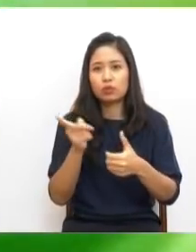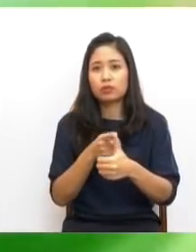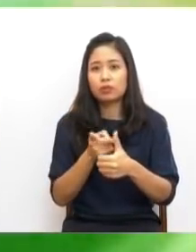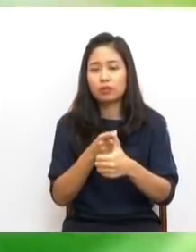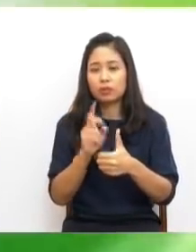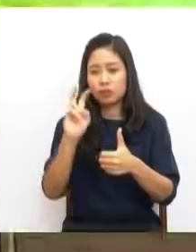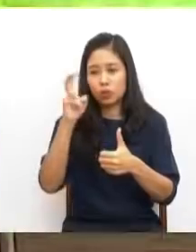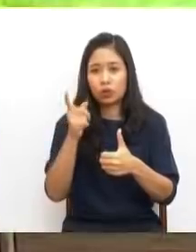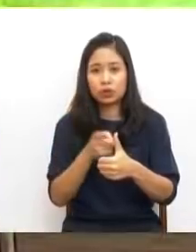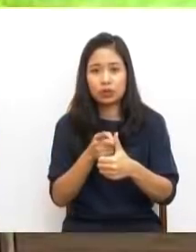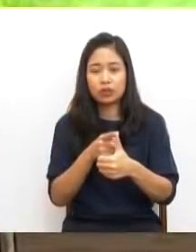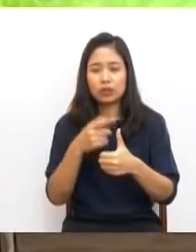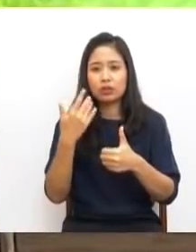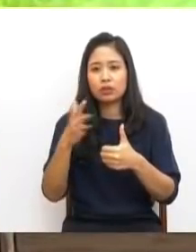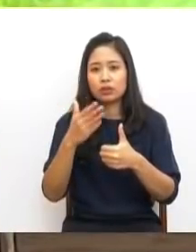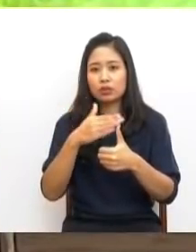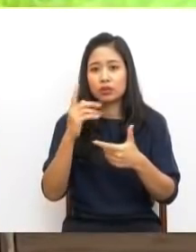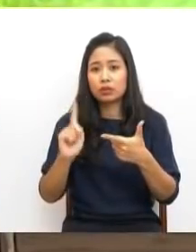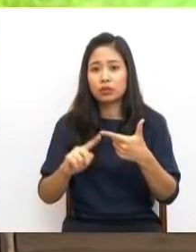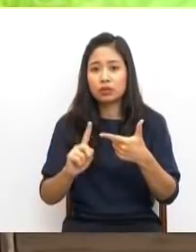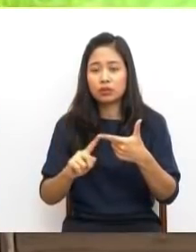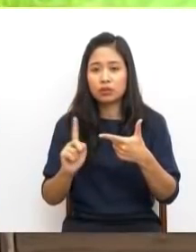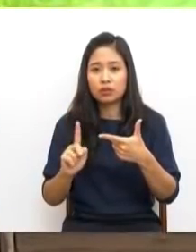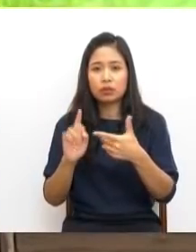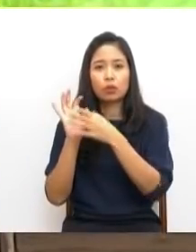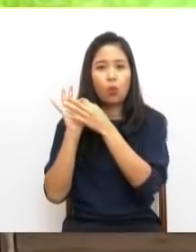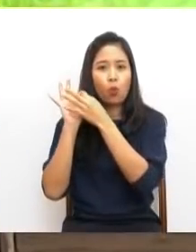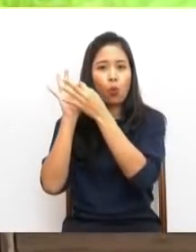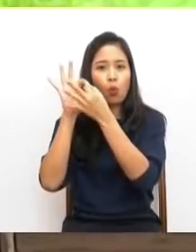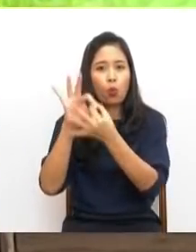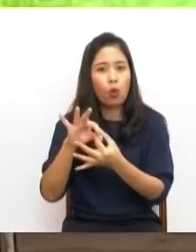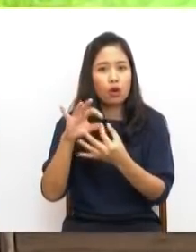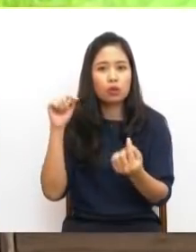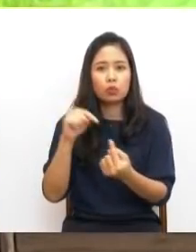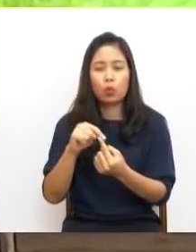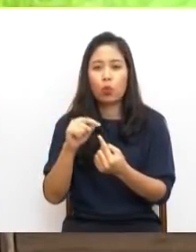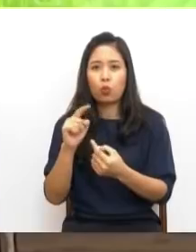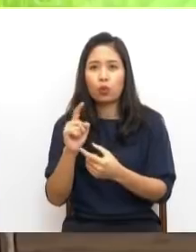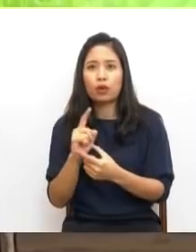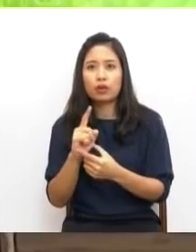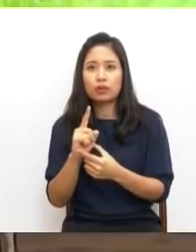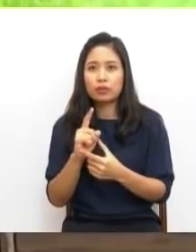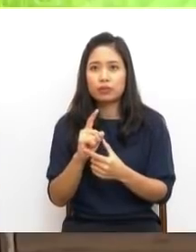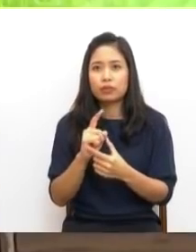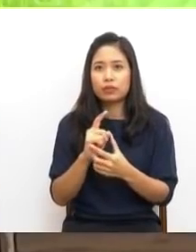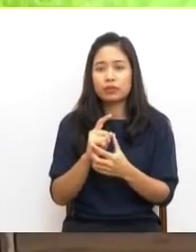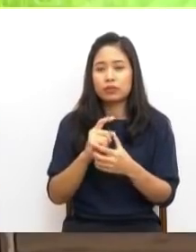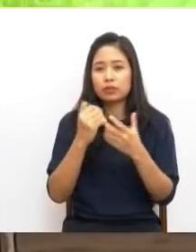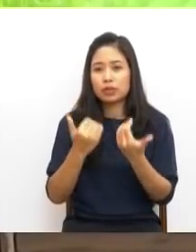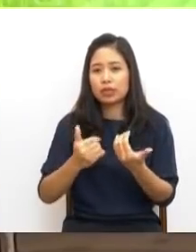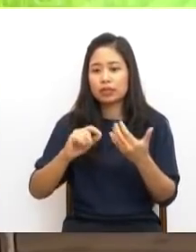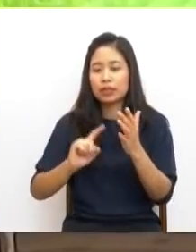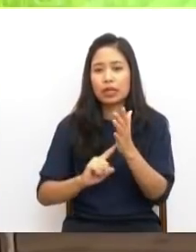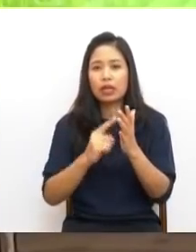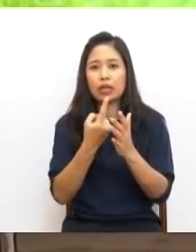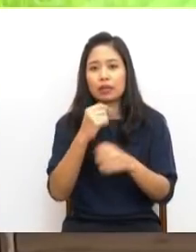งครับก็ประเด็นที่สองนี่ก็เป็นความห่วงใยในเรื่องของระยะเนื่องจากเป็นต้นปีงบประมาณเ